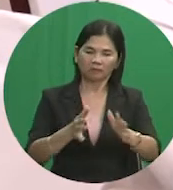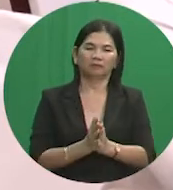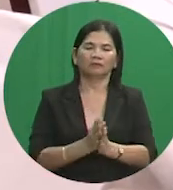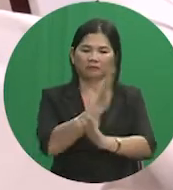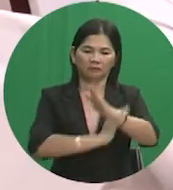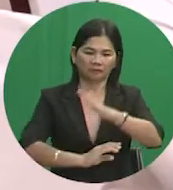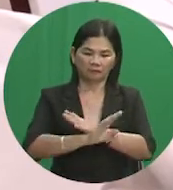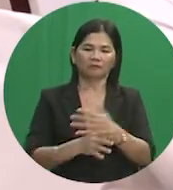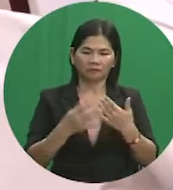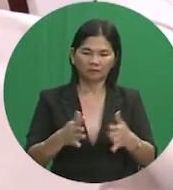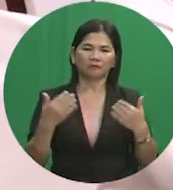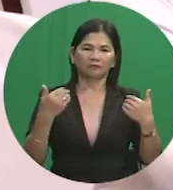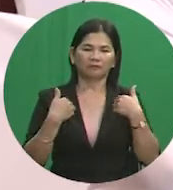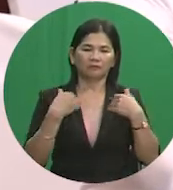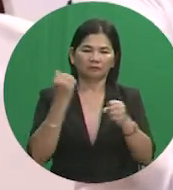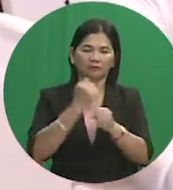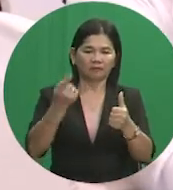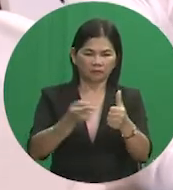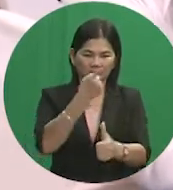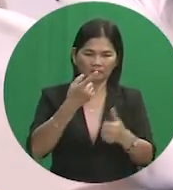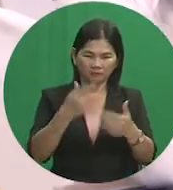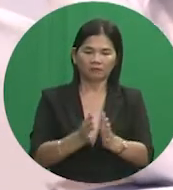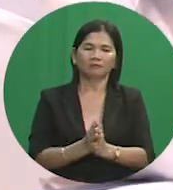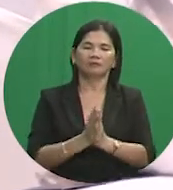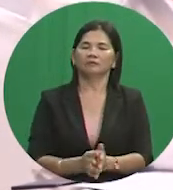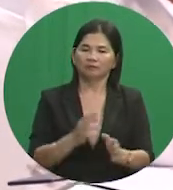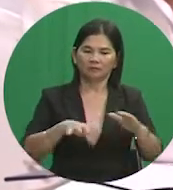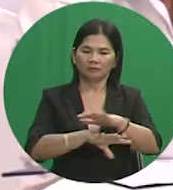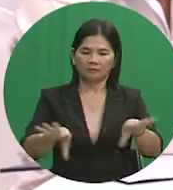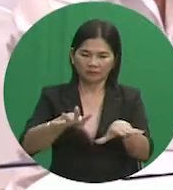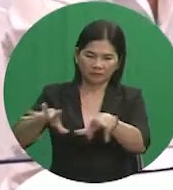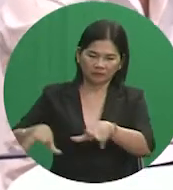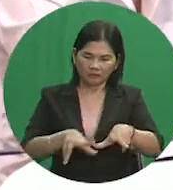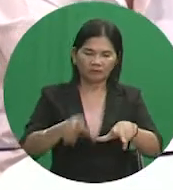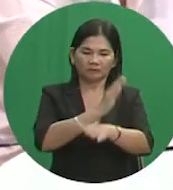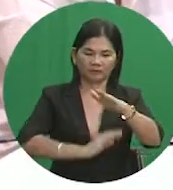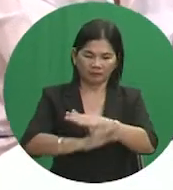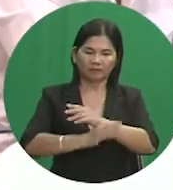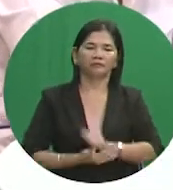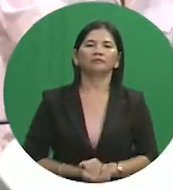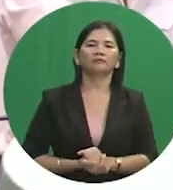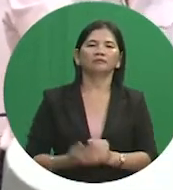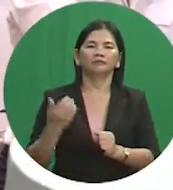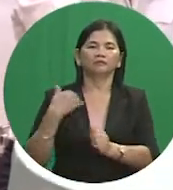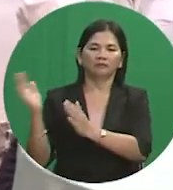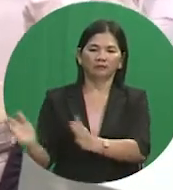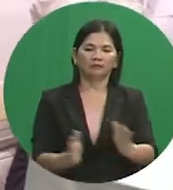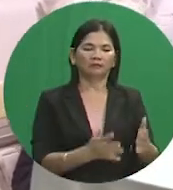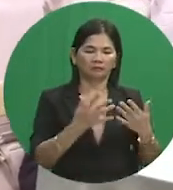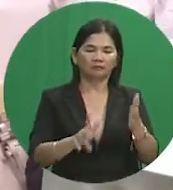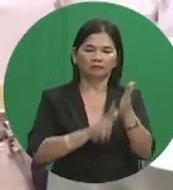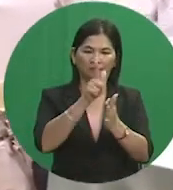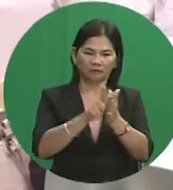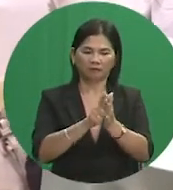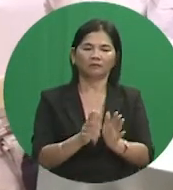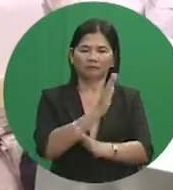การเพียบคือเชื่อการอัตภิบมวยสำหรับกรมประชาสกรรมเพียบจนปิกาตามระยะผ่านการยุติศาสตร์เชียร์ใน